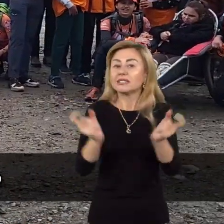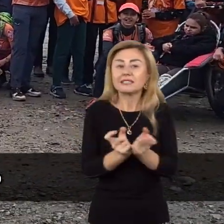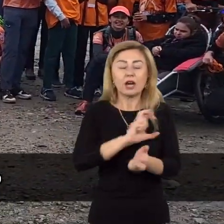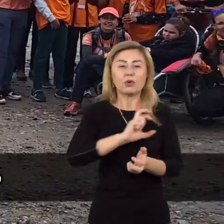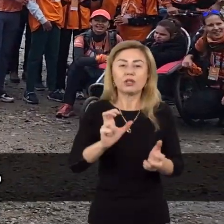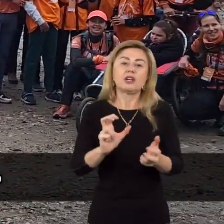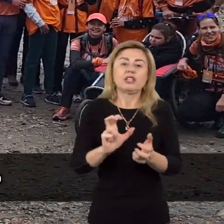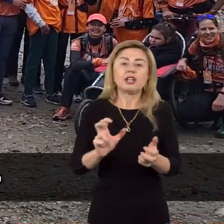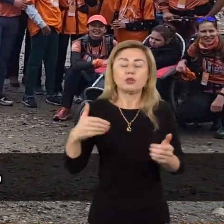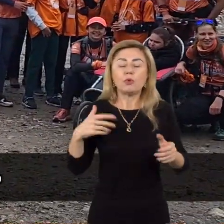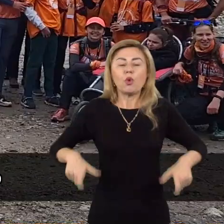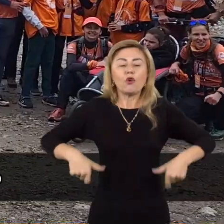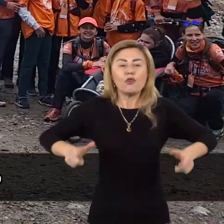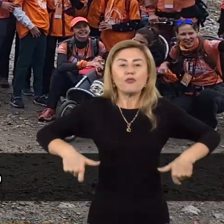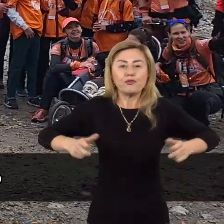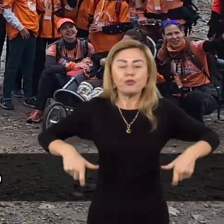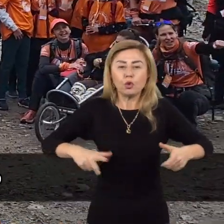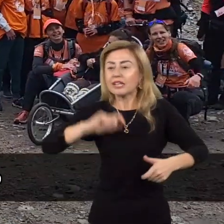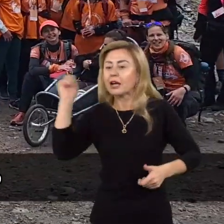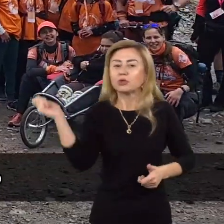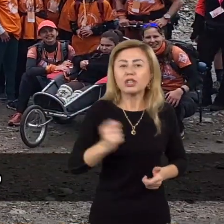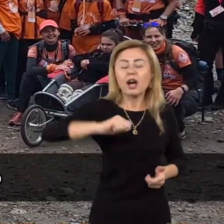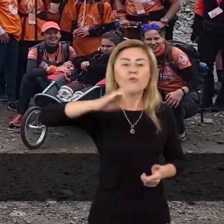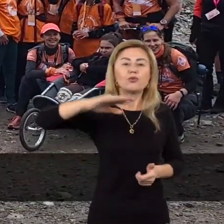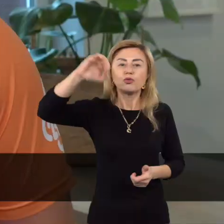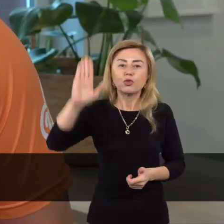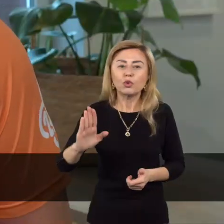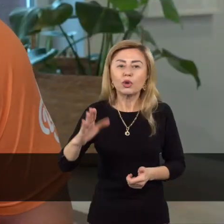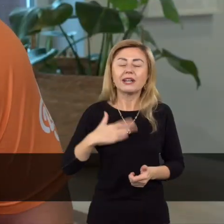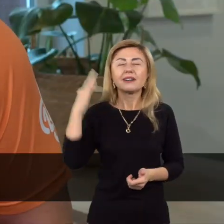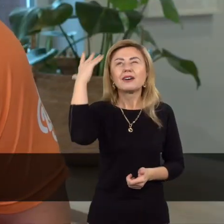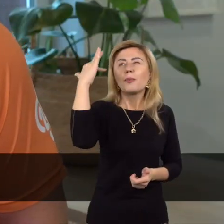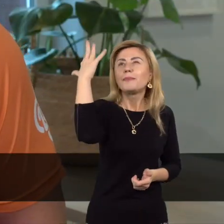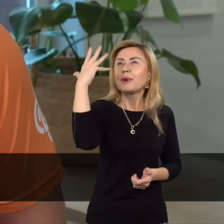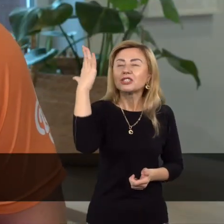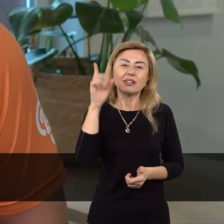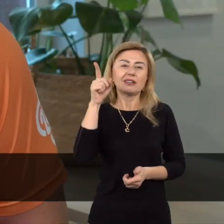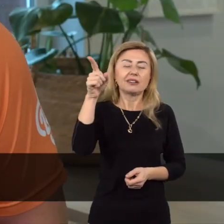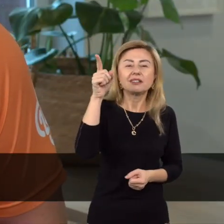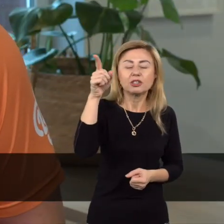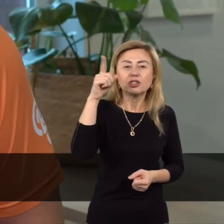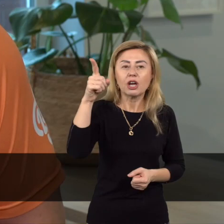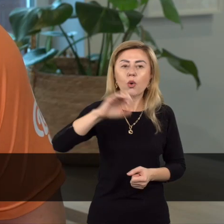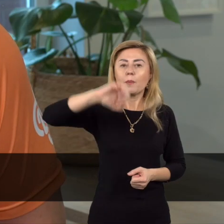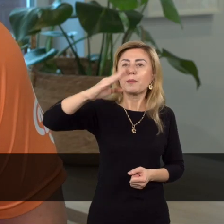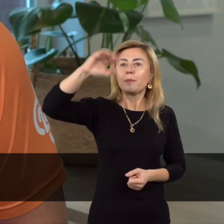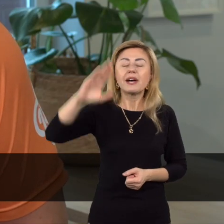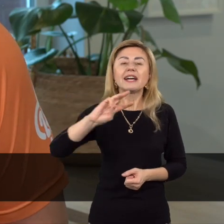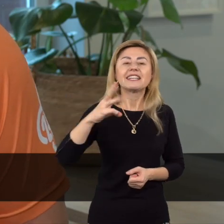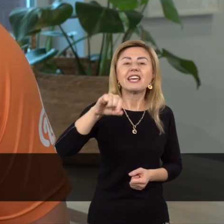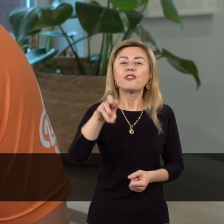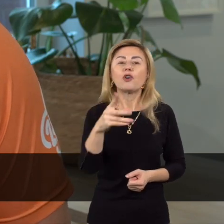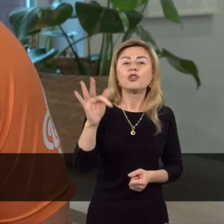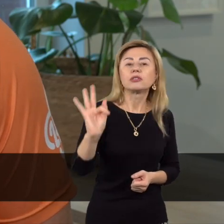wózku. Cały czas jeździł na wózku i pokonał drogę z Helu do Zakopanego na wózku. Jako taki swój challenge